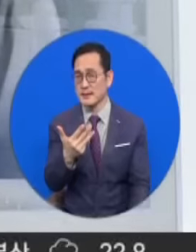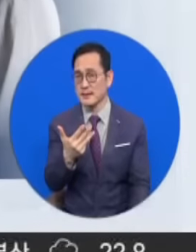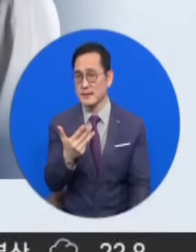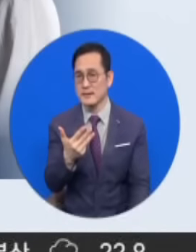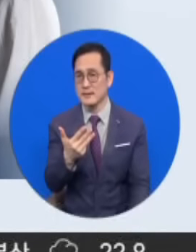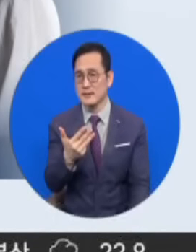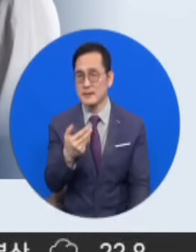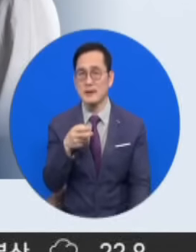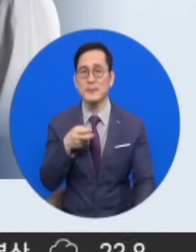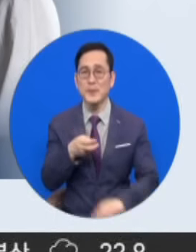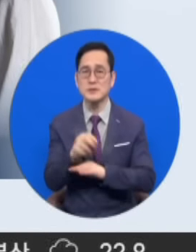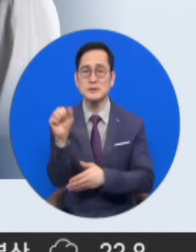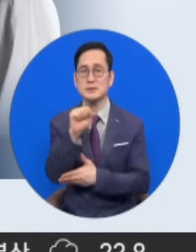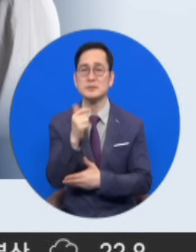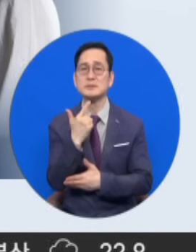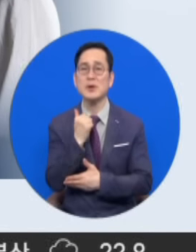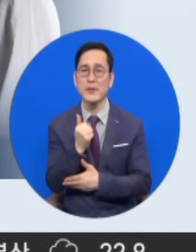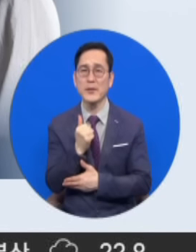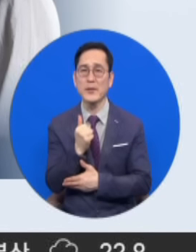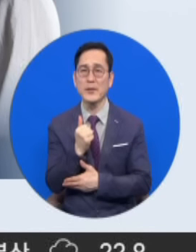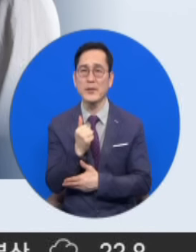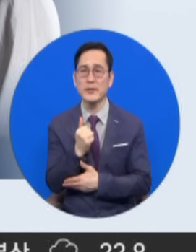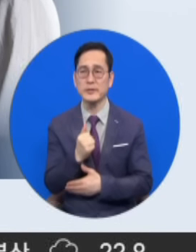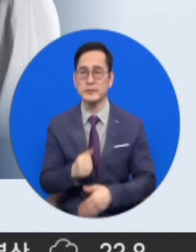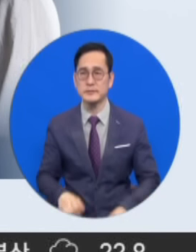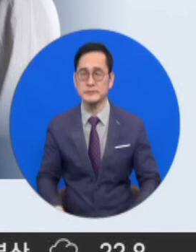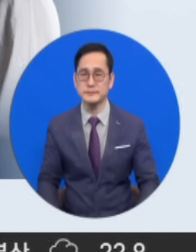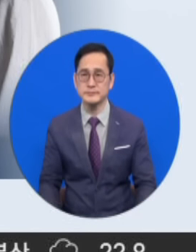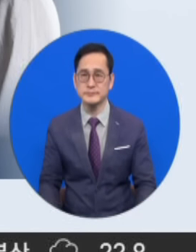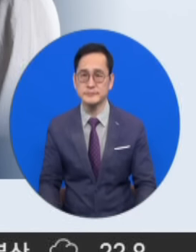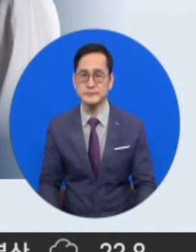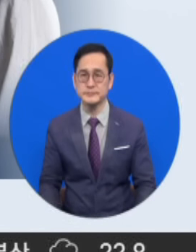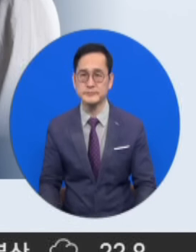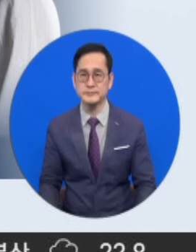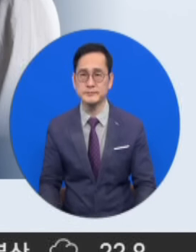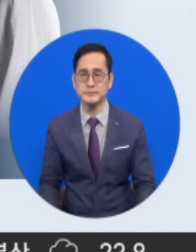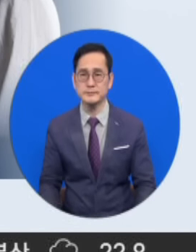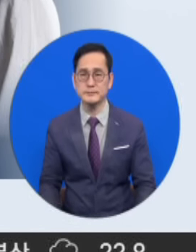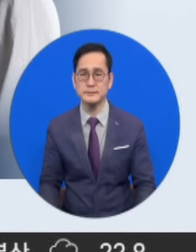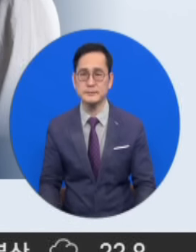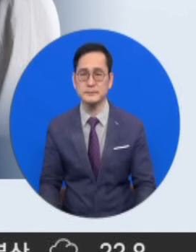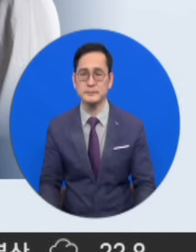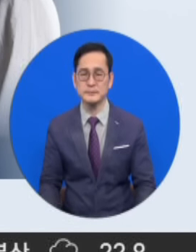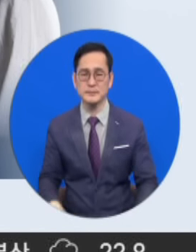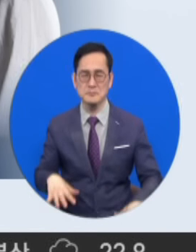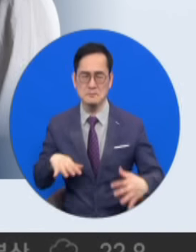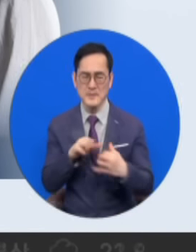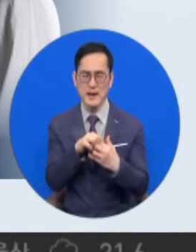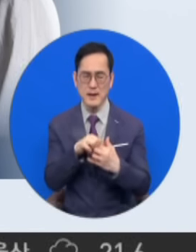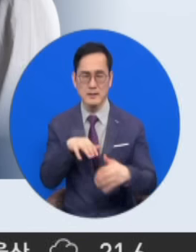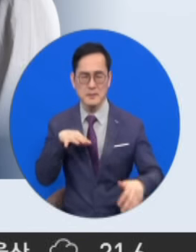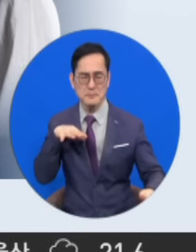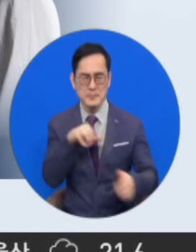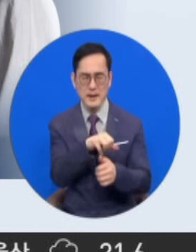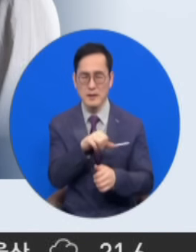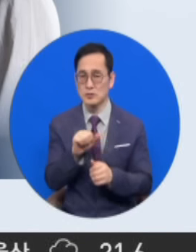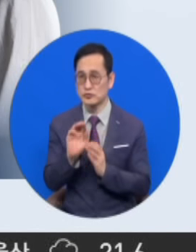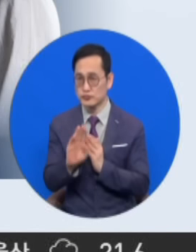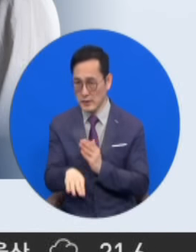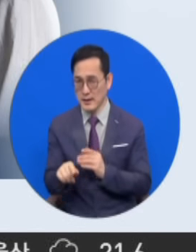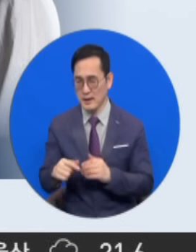68세 남성 운전자 A씨는요. 사고 직후 갈비뼈 고통을 호소해서